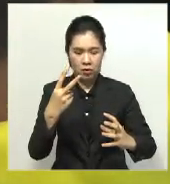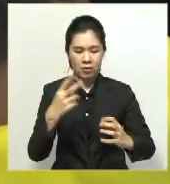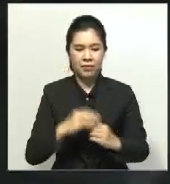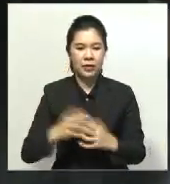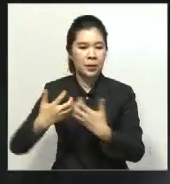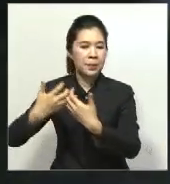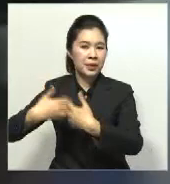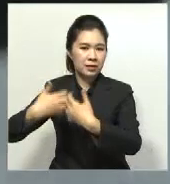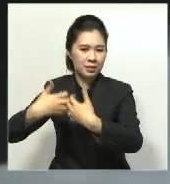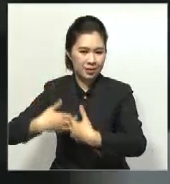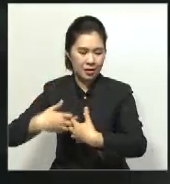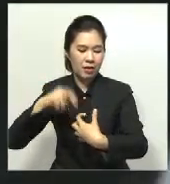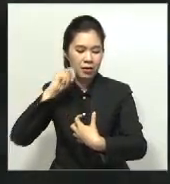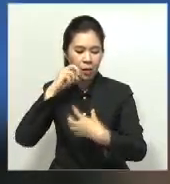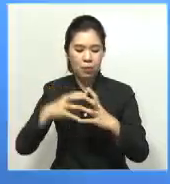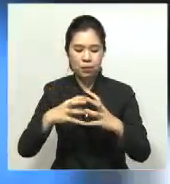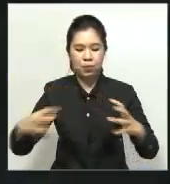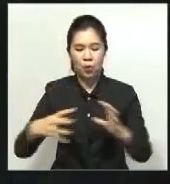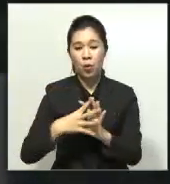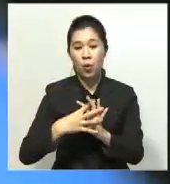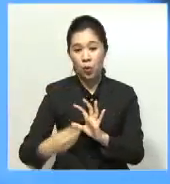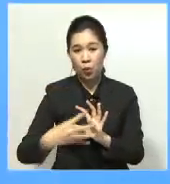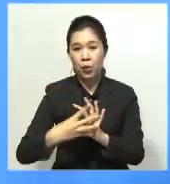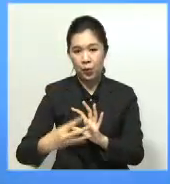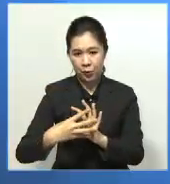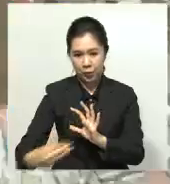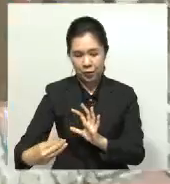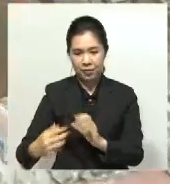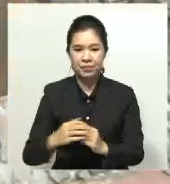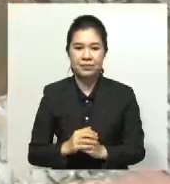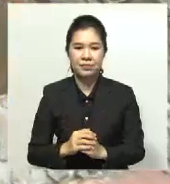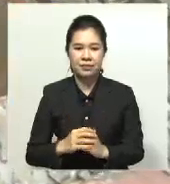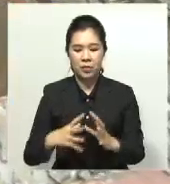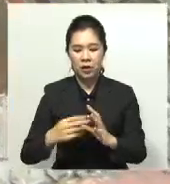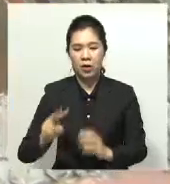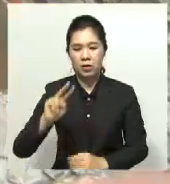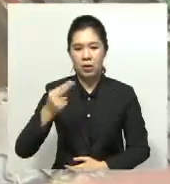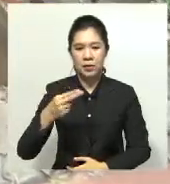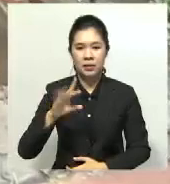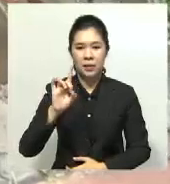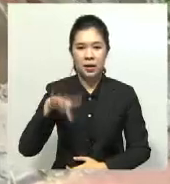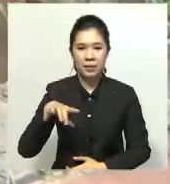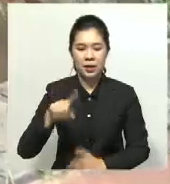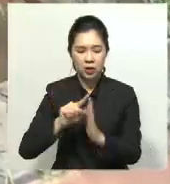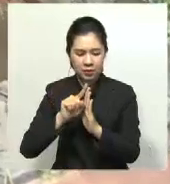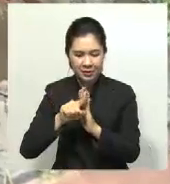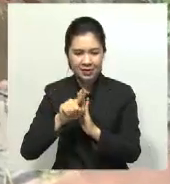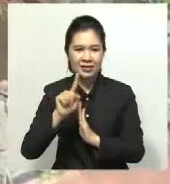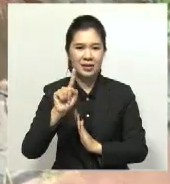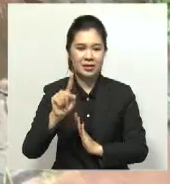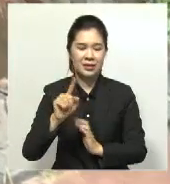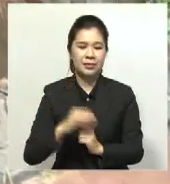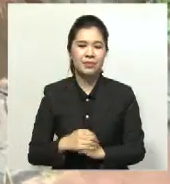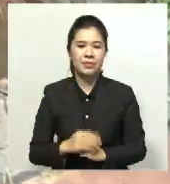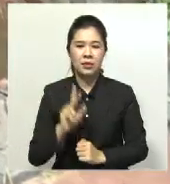ใช้เครื่องสูบน้ำที่ขับเครื่องด้วยเครื่องยนต์ดีเซลนะคะอัตราสูบ 28,000 ลิตรต่อนาทีของกรม